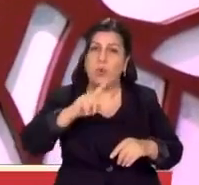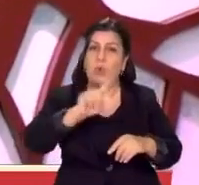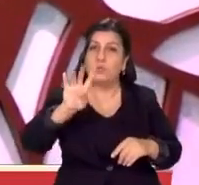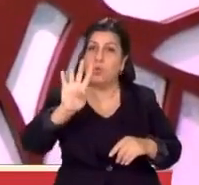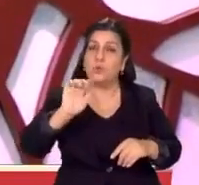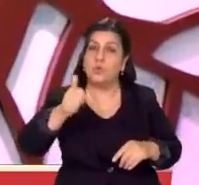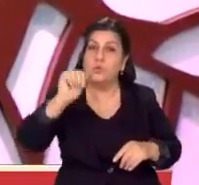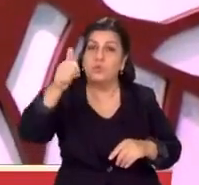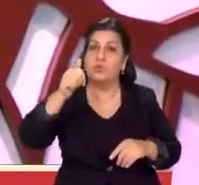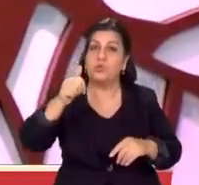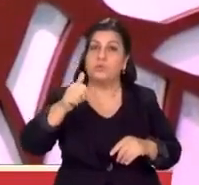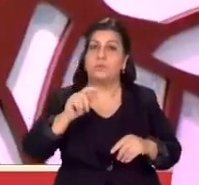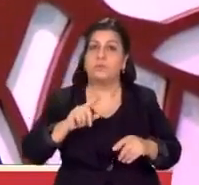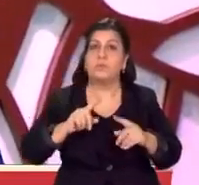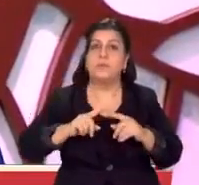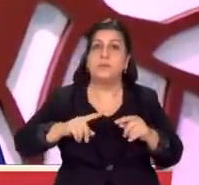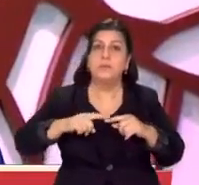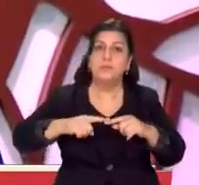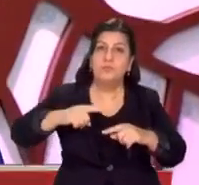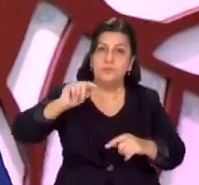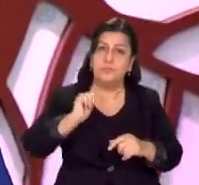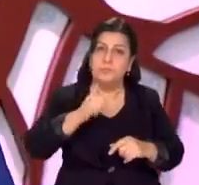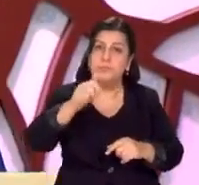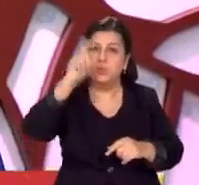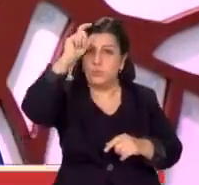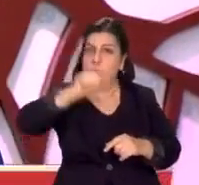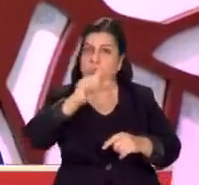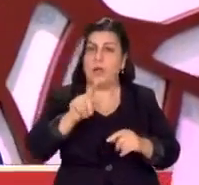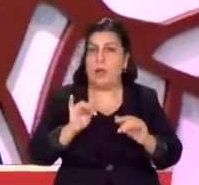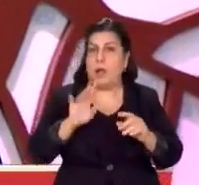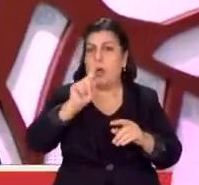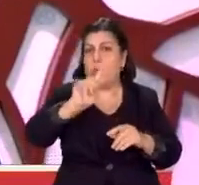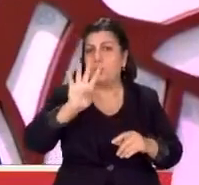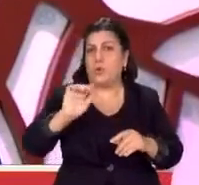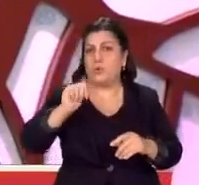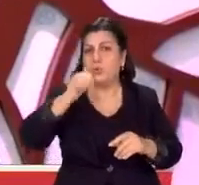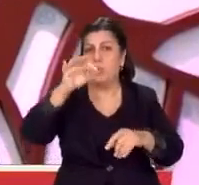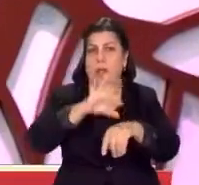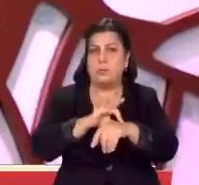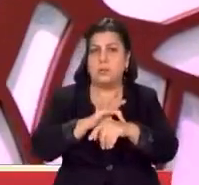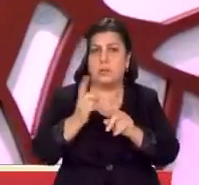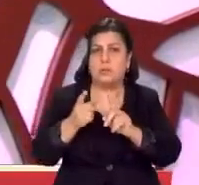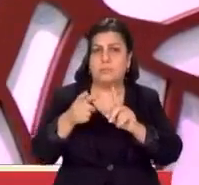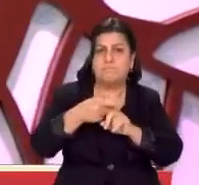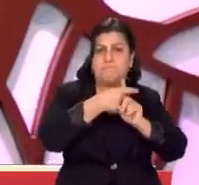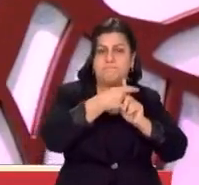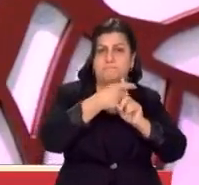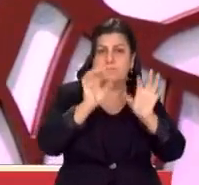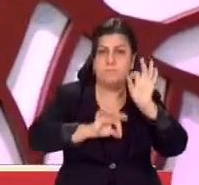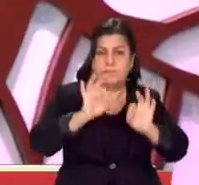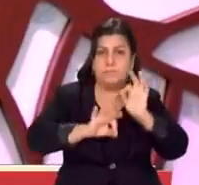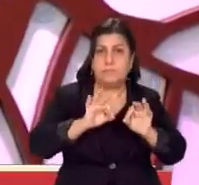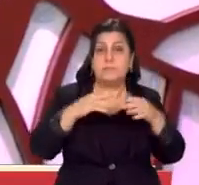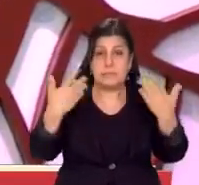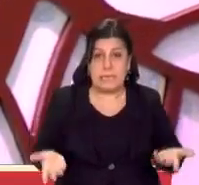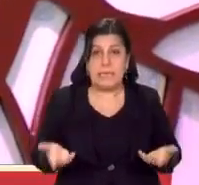Ondört gün boyunca azalma Türkiye'de zaten bu noktada ilerliyor 14 gün boyunca baskı sayısında azalma olduktan sonra artık